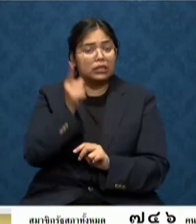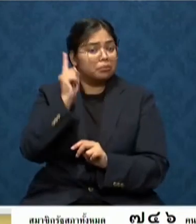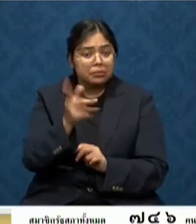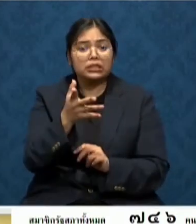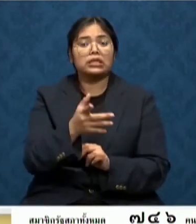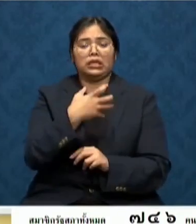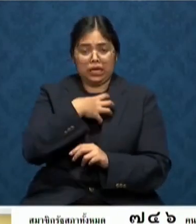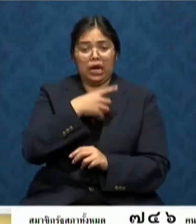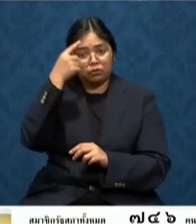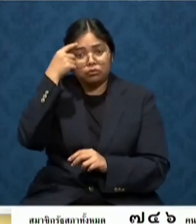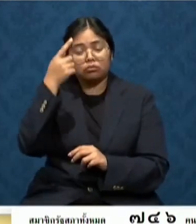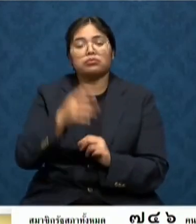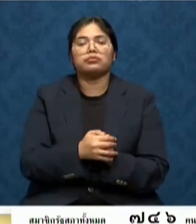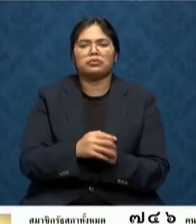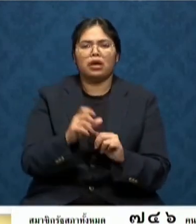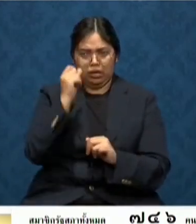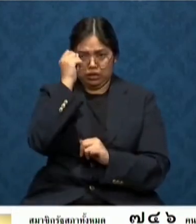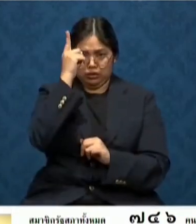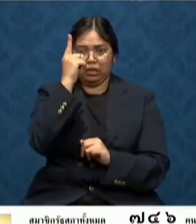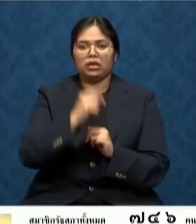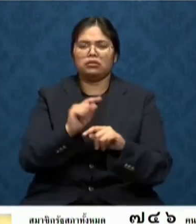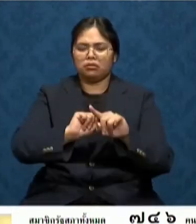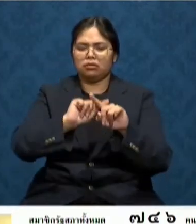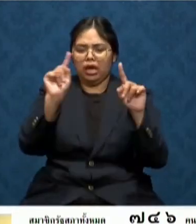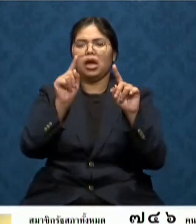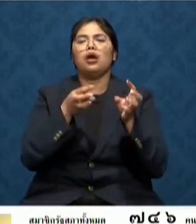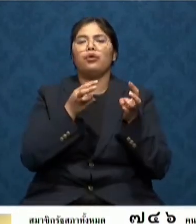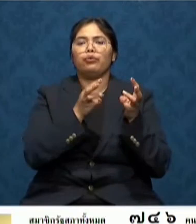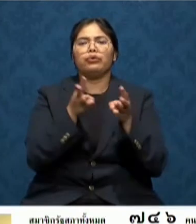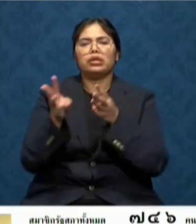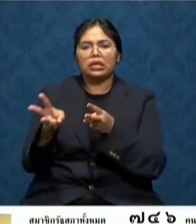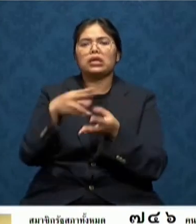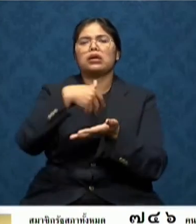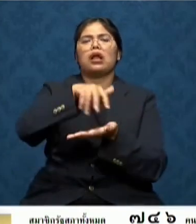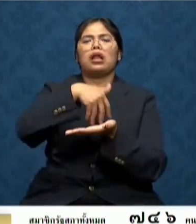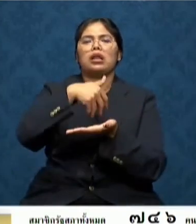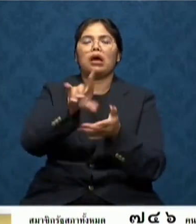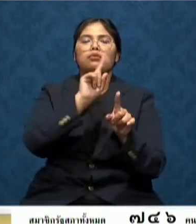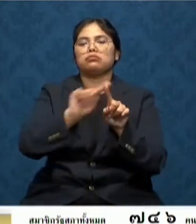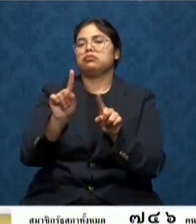เข้ใจครับแต่ว่าวธีการนเสนอ debำพูดต่